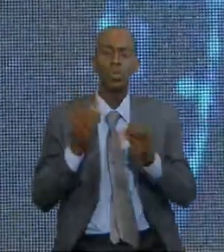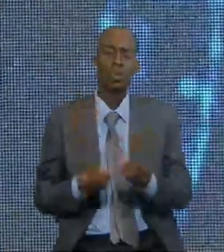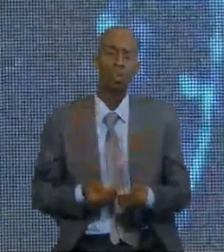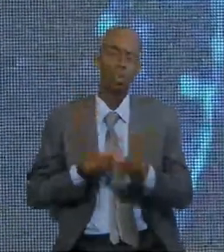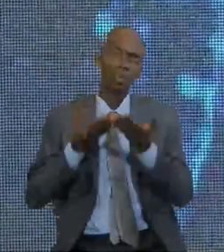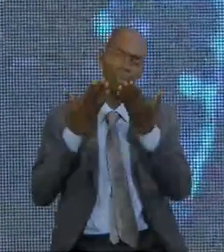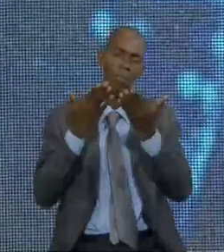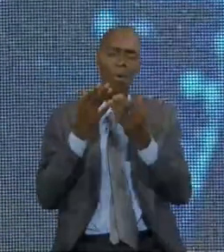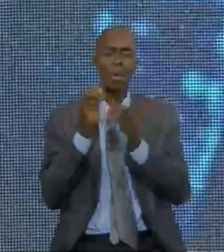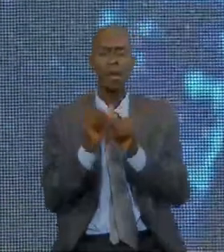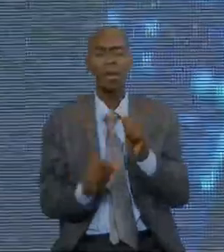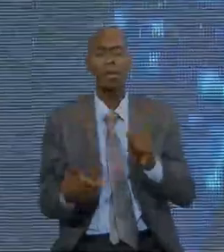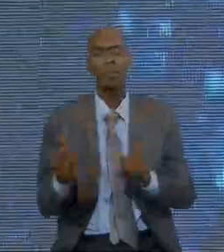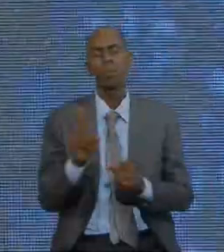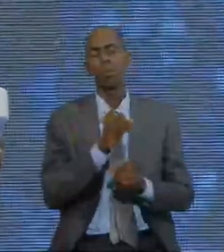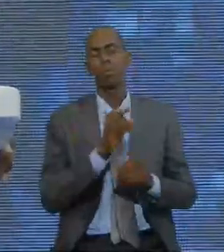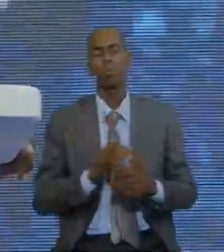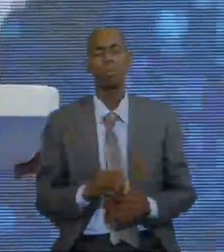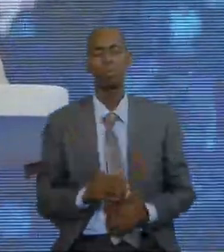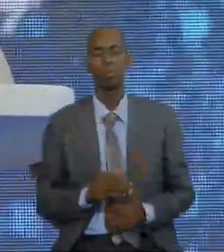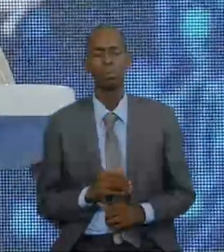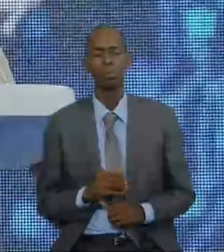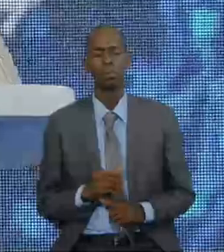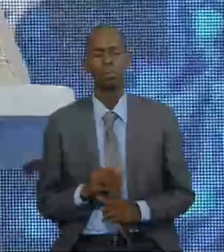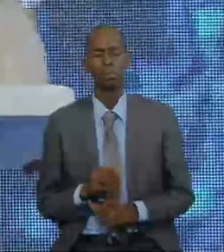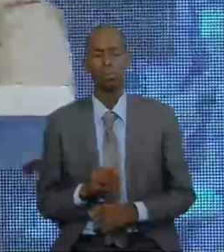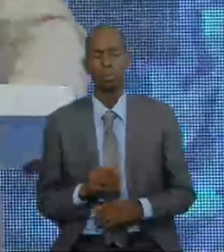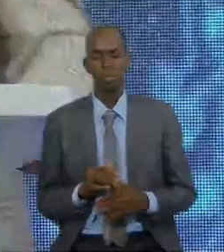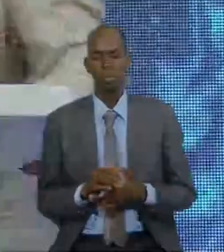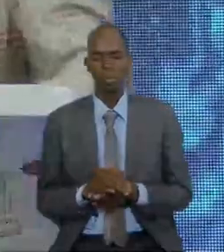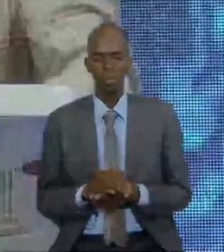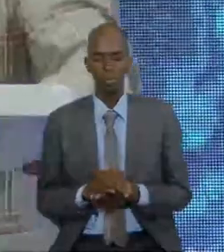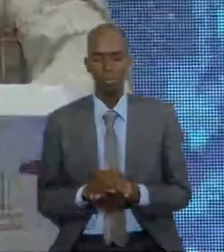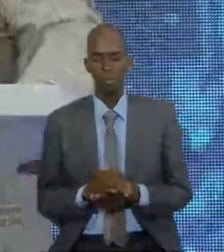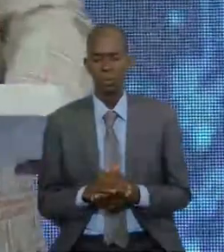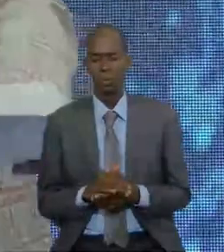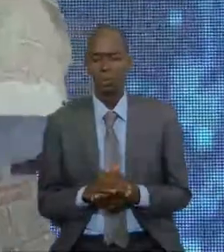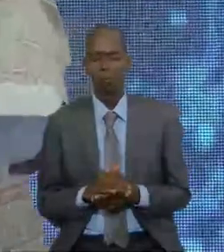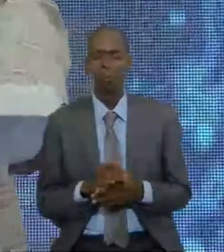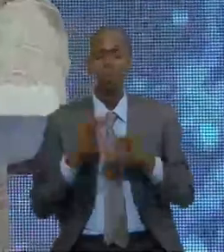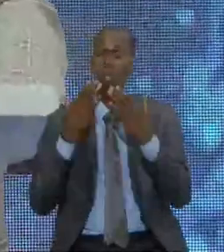nous te remercions pour la liberté que tu offres à tout le monde